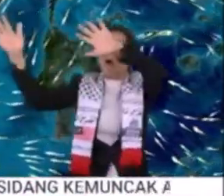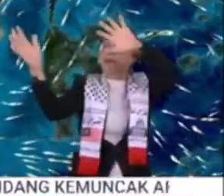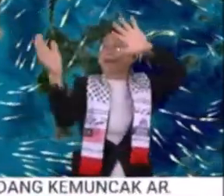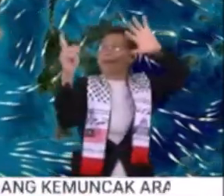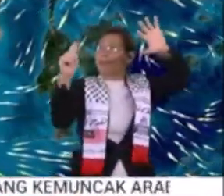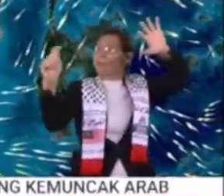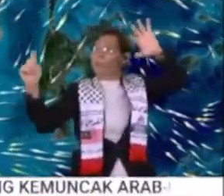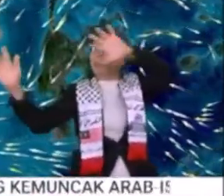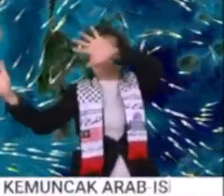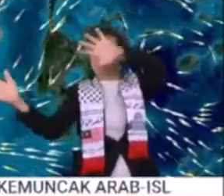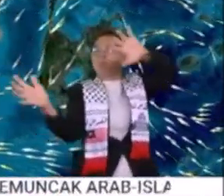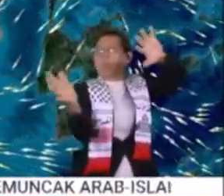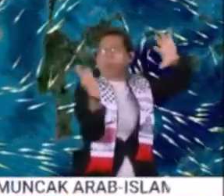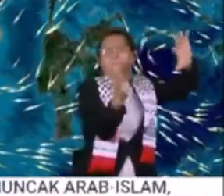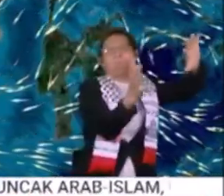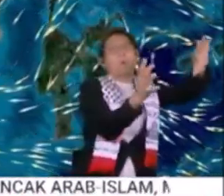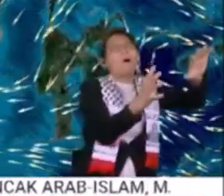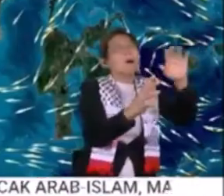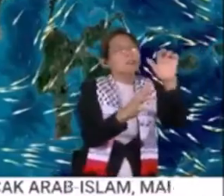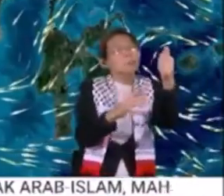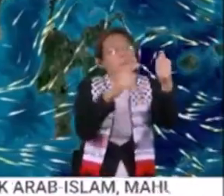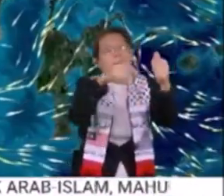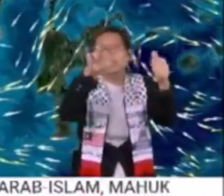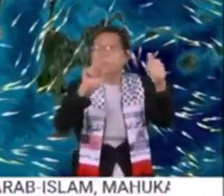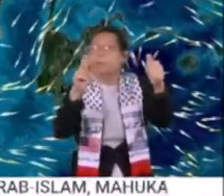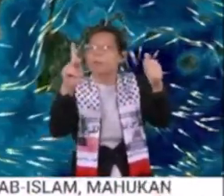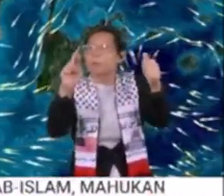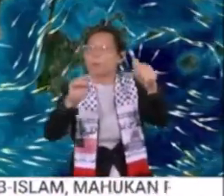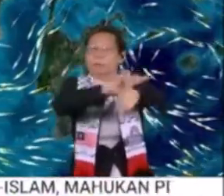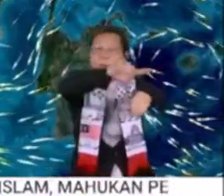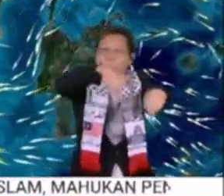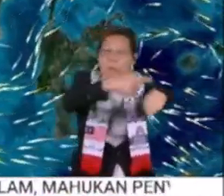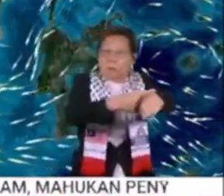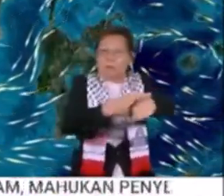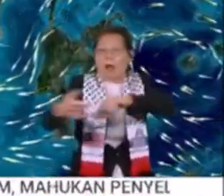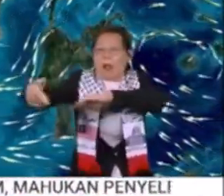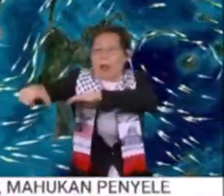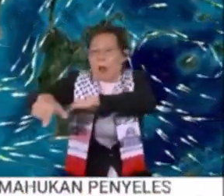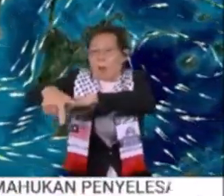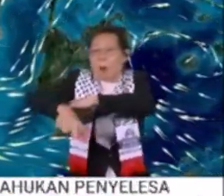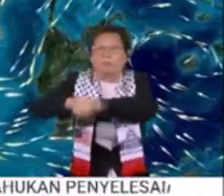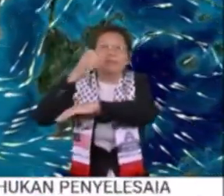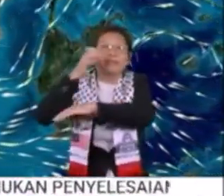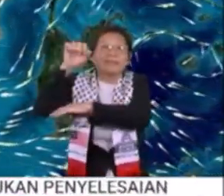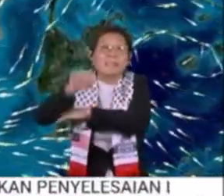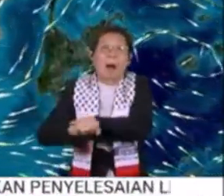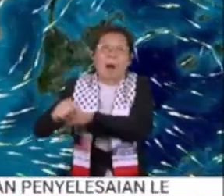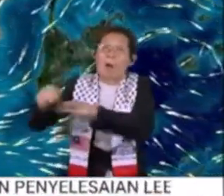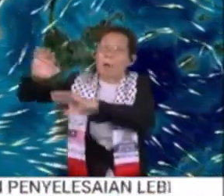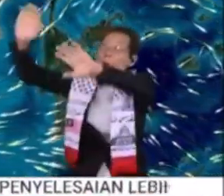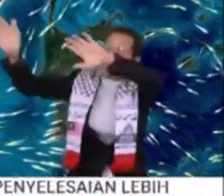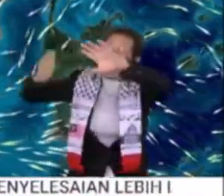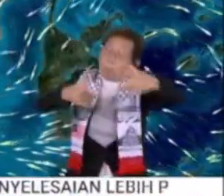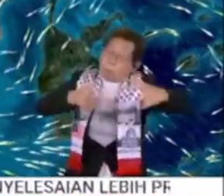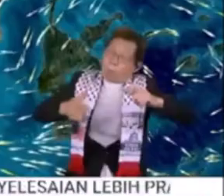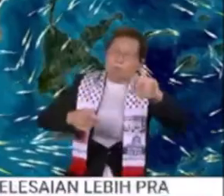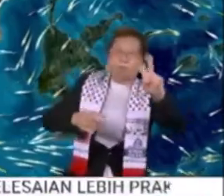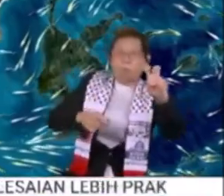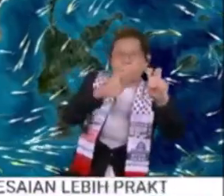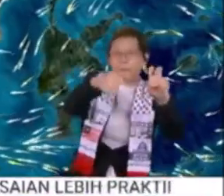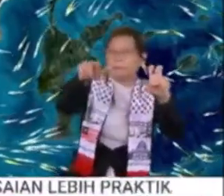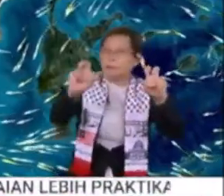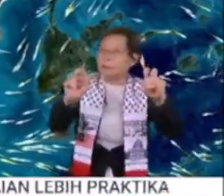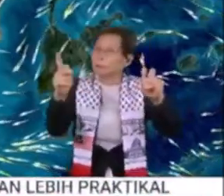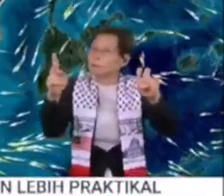antara 10 ke 30 km sejam. Manakala di sekitar bahagian tengah Laut China Selatan, angin bertiup dengan kelajuan antara 20 ke